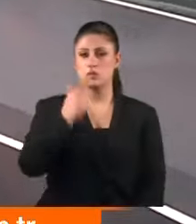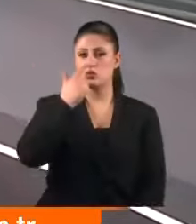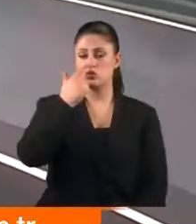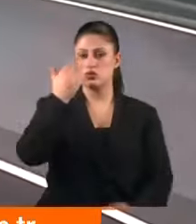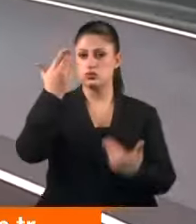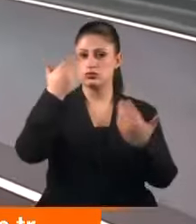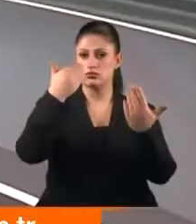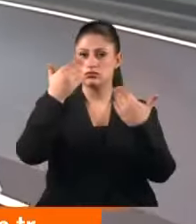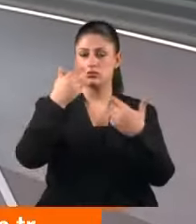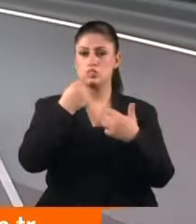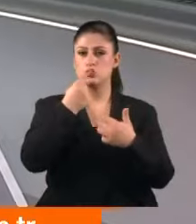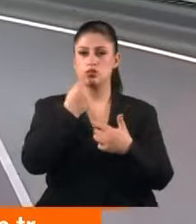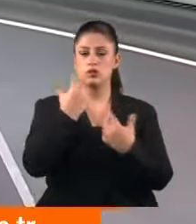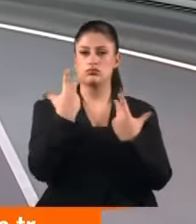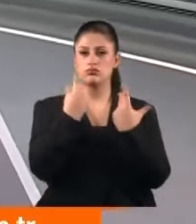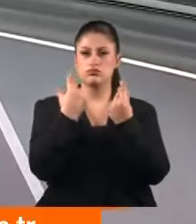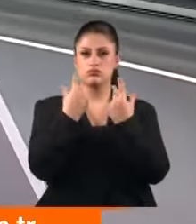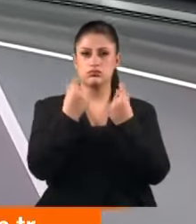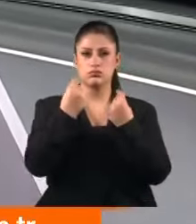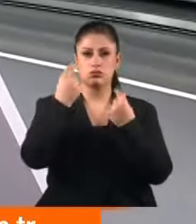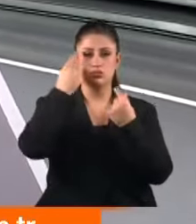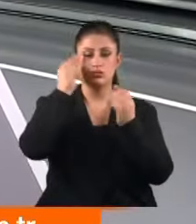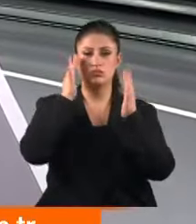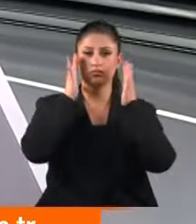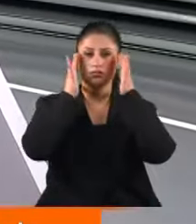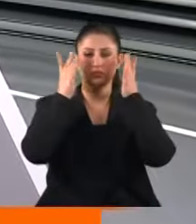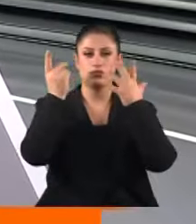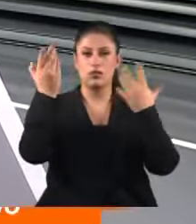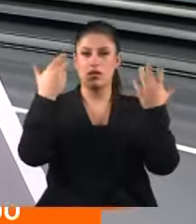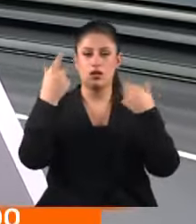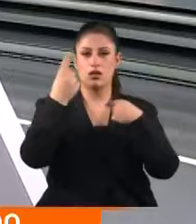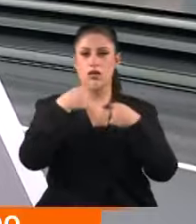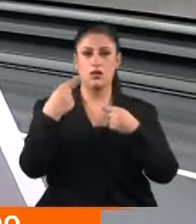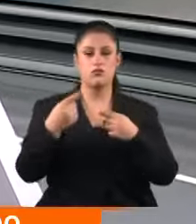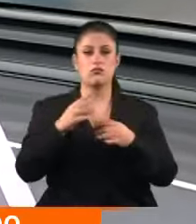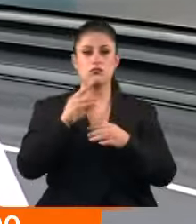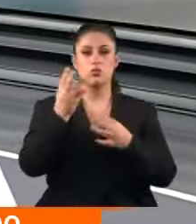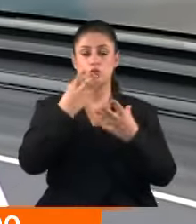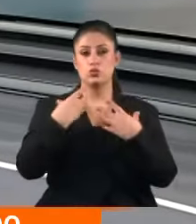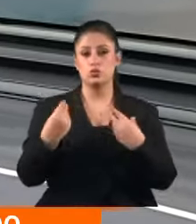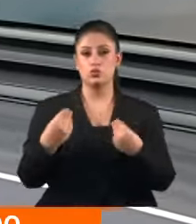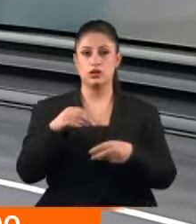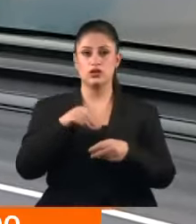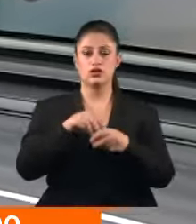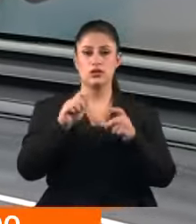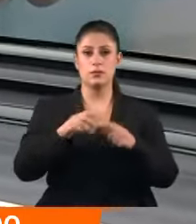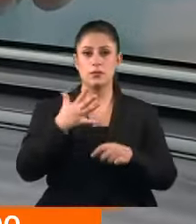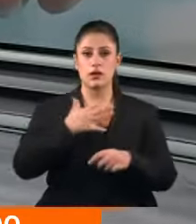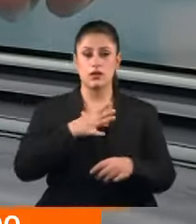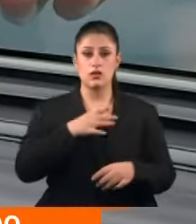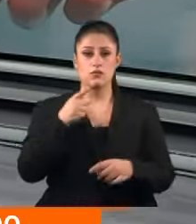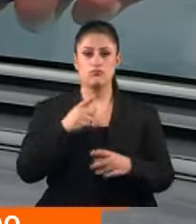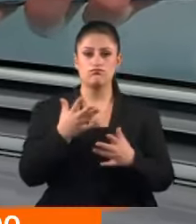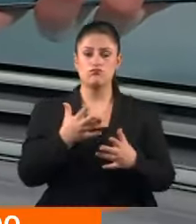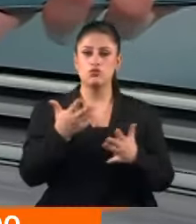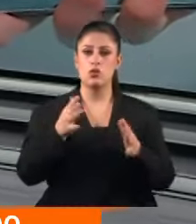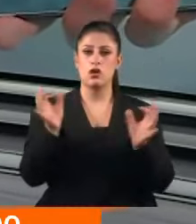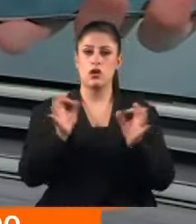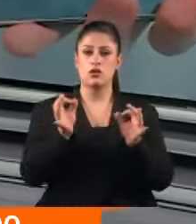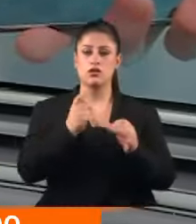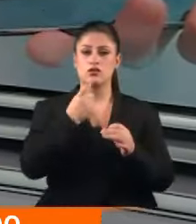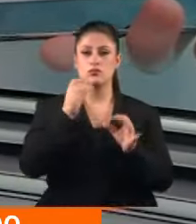Burun estetiği, dudak dolgusu, göz kapağı kaldırma operasyonu. Güzelleşmek uğruna yaptırılan bu işlemler ne var ki artık çok